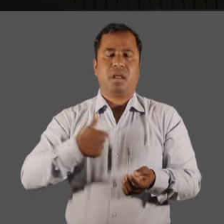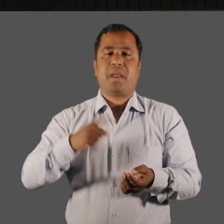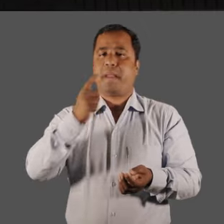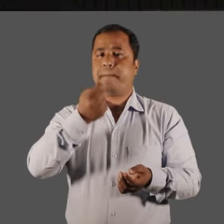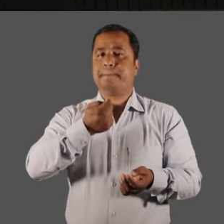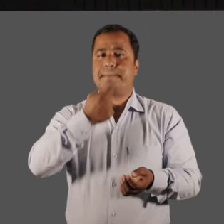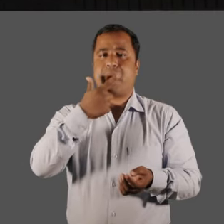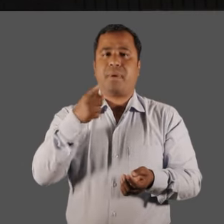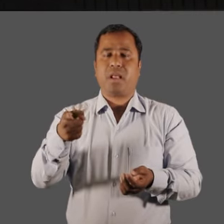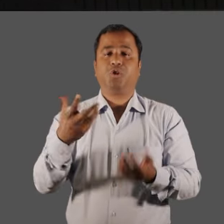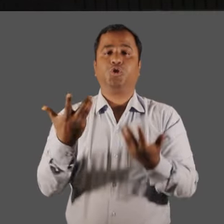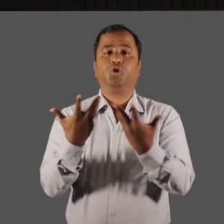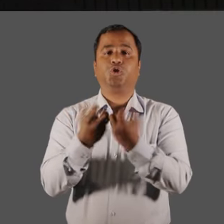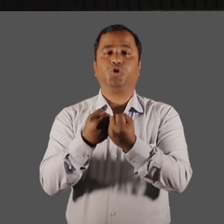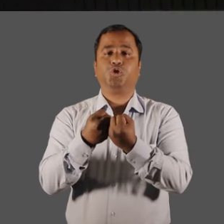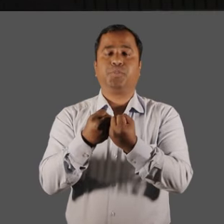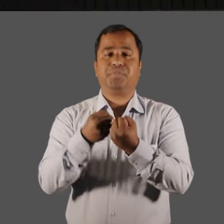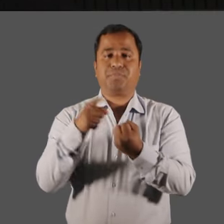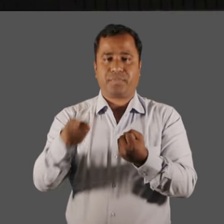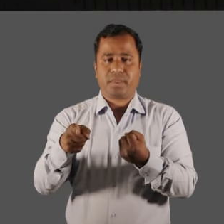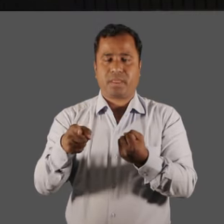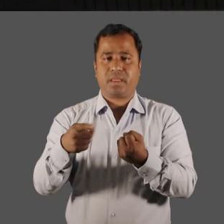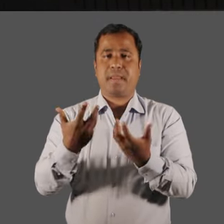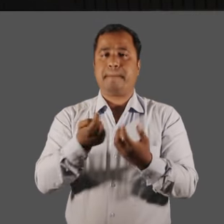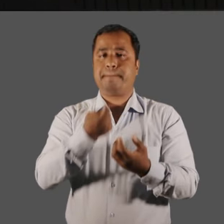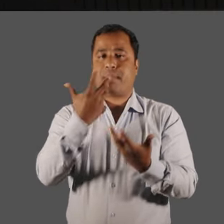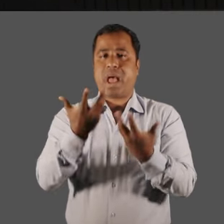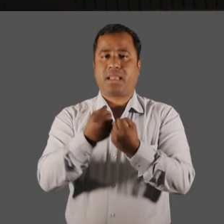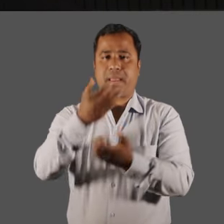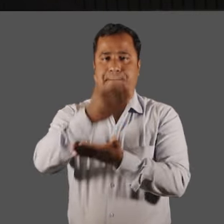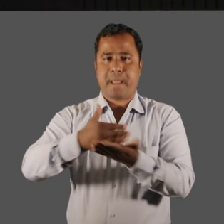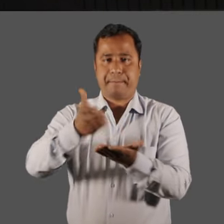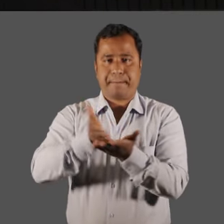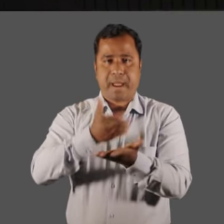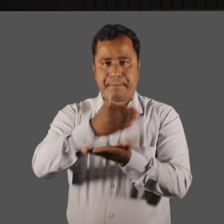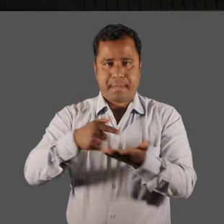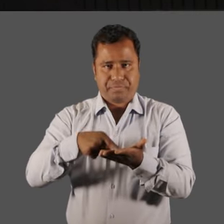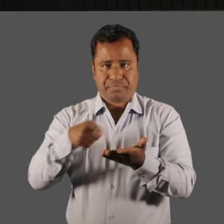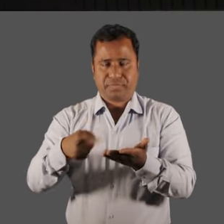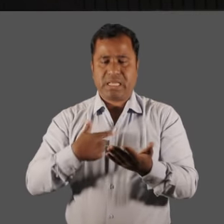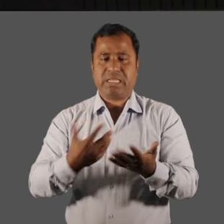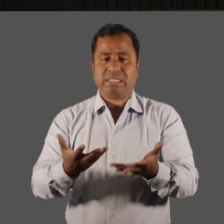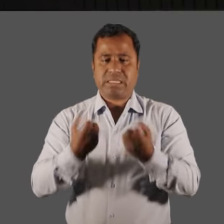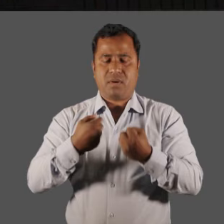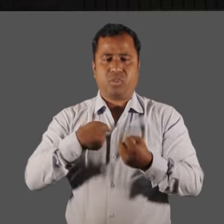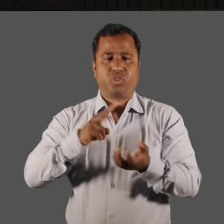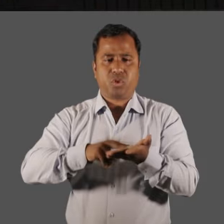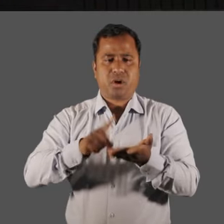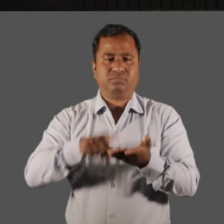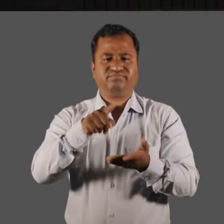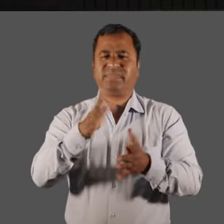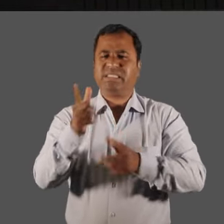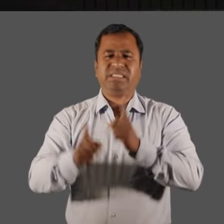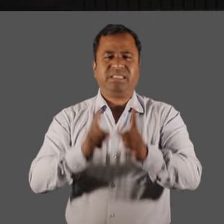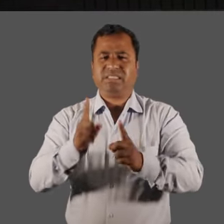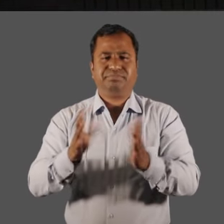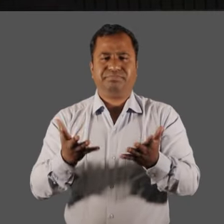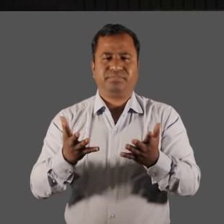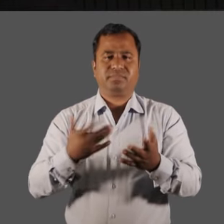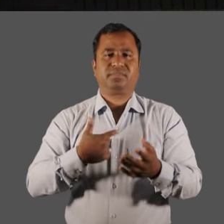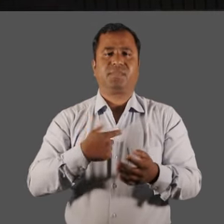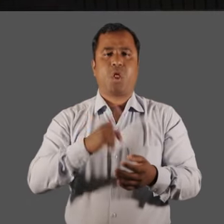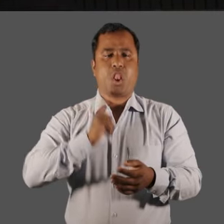আমার বাবার সাইডের সম্পত্তি নিয়ে যখন কথা হয়েছে, আমার বাবার হয়তোবা একটা চাওয়া ছিল, সেটা তিনি বোঝাতে পারছেন